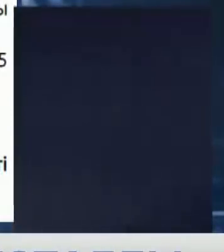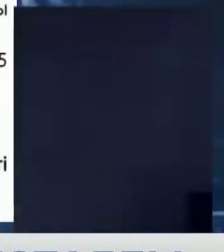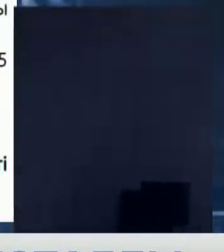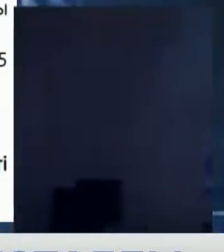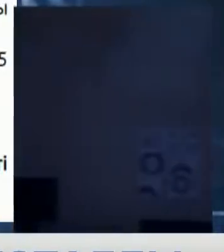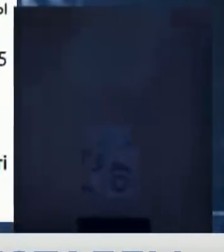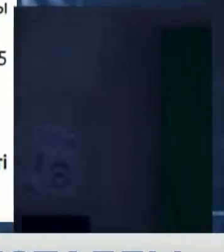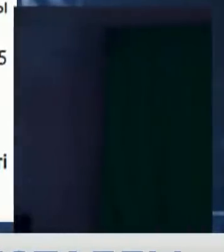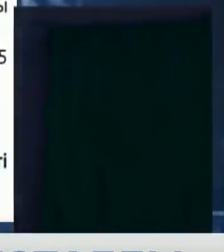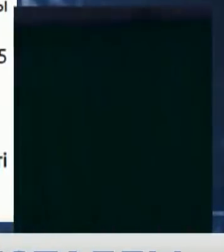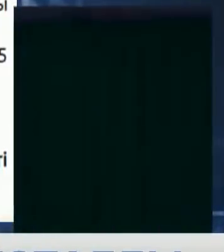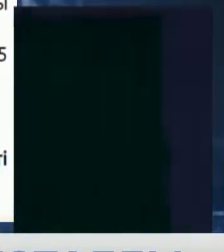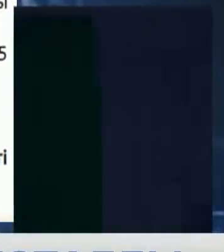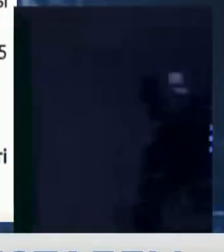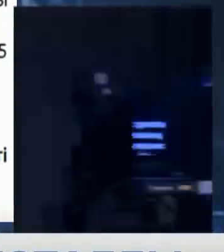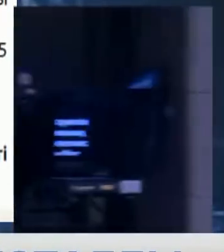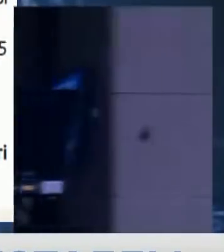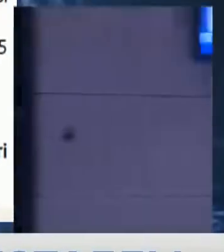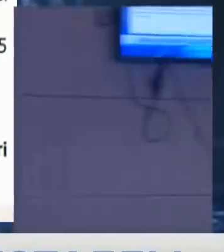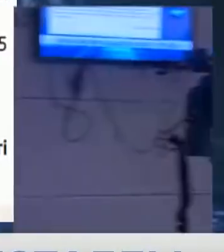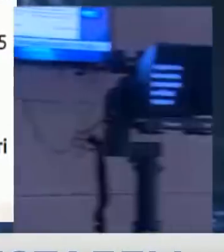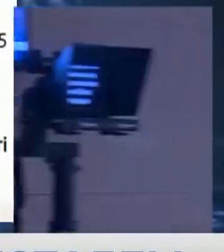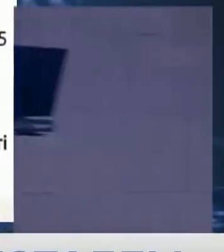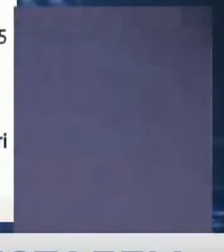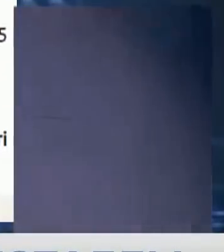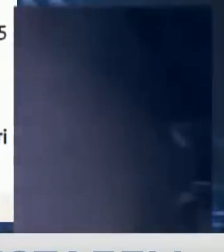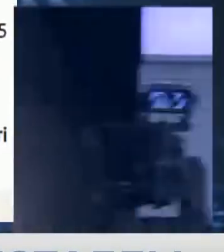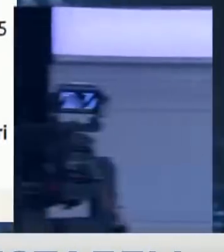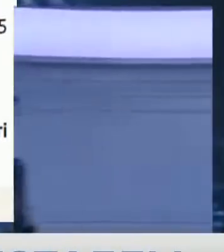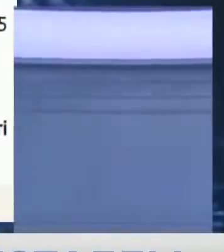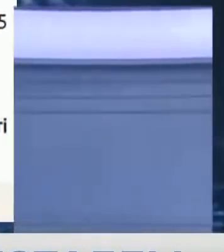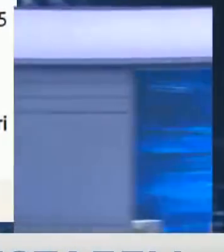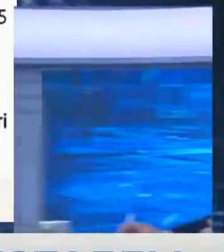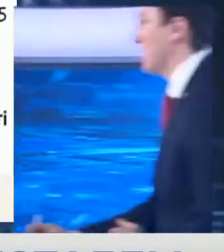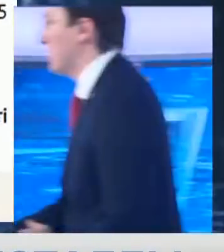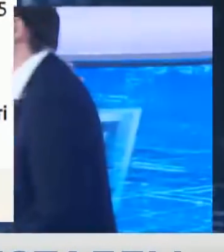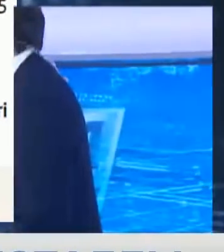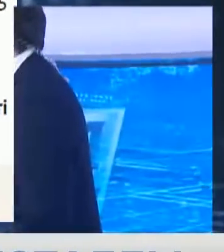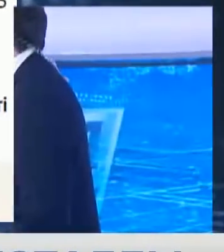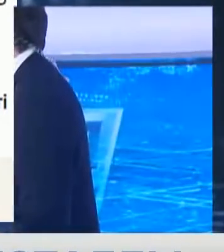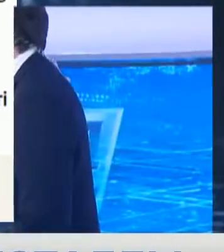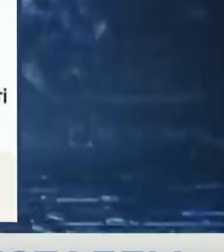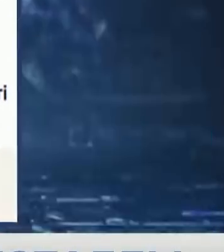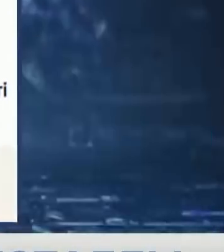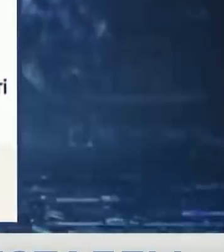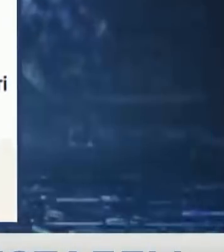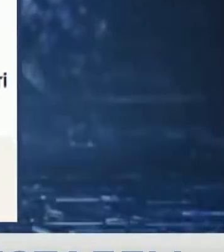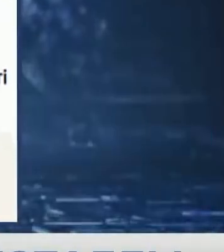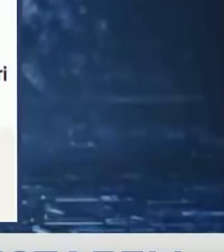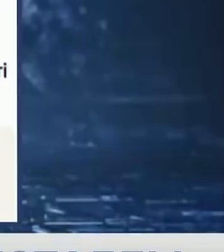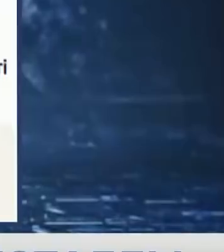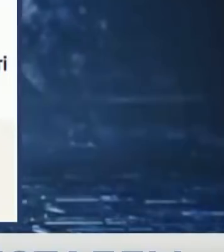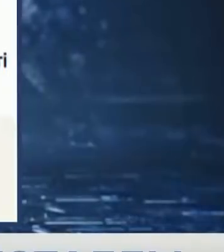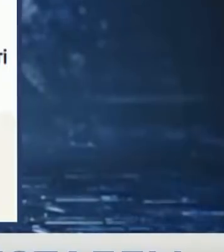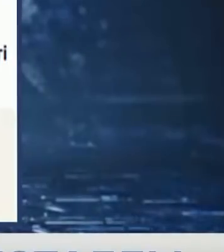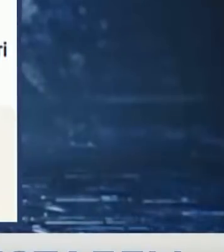өкілін ұстады. Ол Даиш халықаралық террористік ұйымының идеологиясымен бас шаһарда теракт жасамақ болды деген күдік